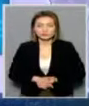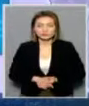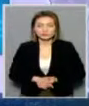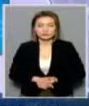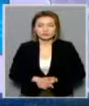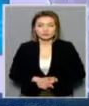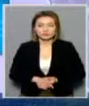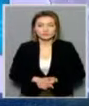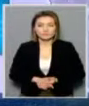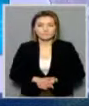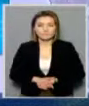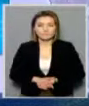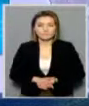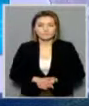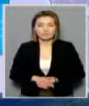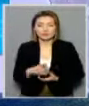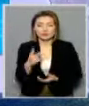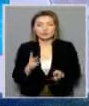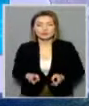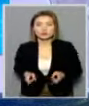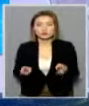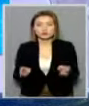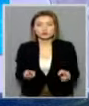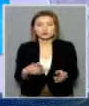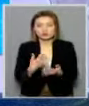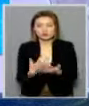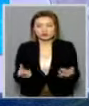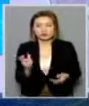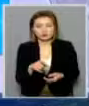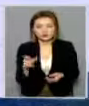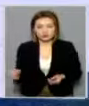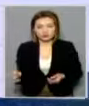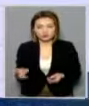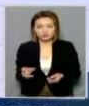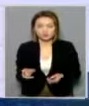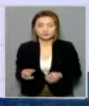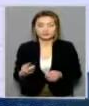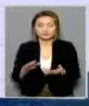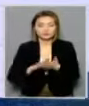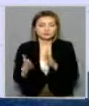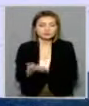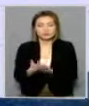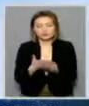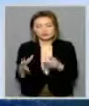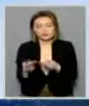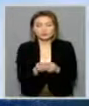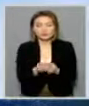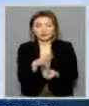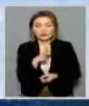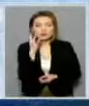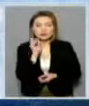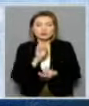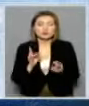түсіндіріп өткен жоң болар. Бір қылмыстық іс бойынша бірнеше адам, яғни сибайлас қатысушылармен болу мүмкін.